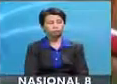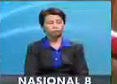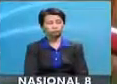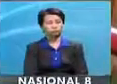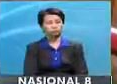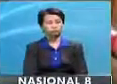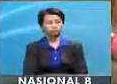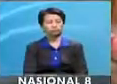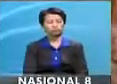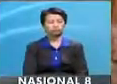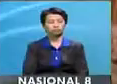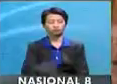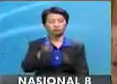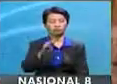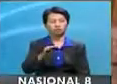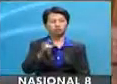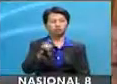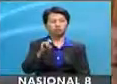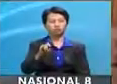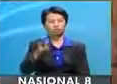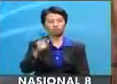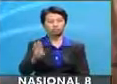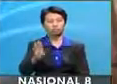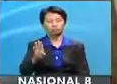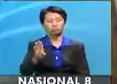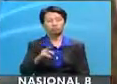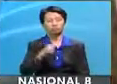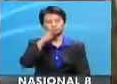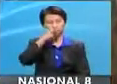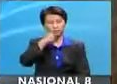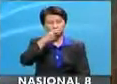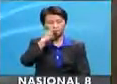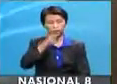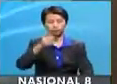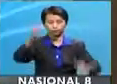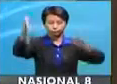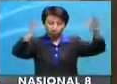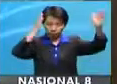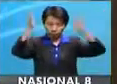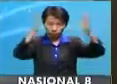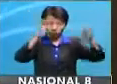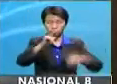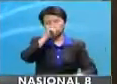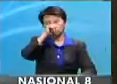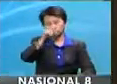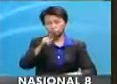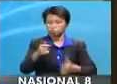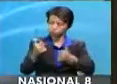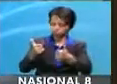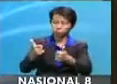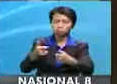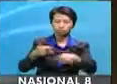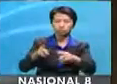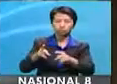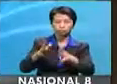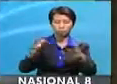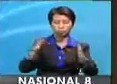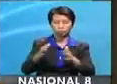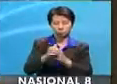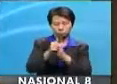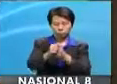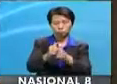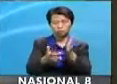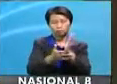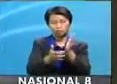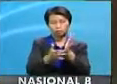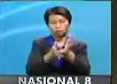Ketua Pengarah MTIB Dr. Jalaluddin Harun berkata, Malaysia sememangnya berpotensi tinggi dalam menerajui